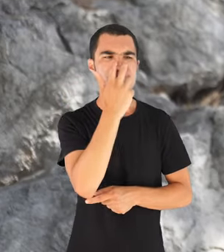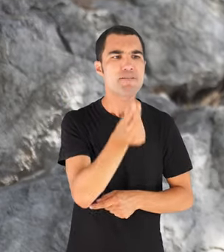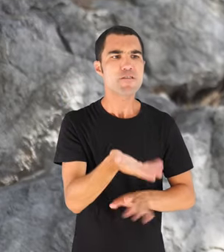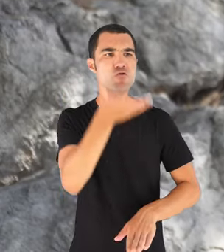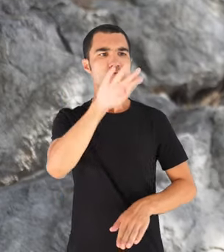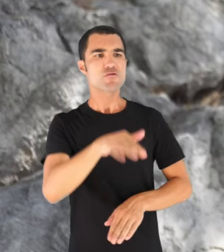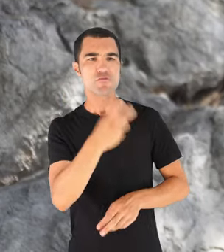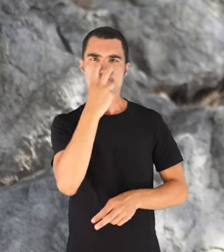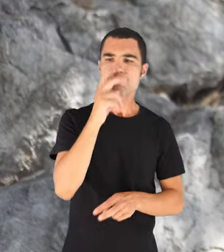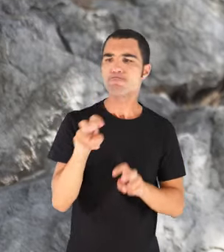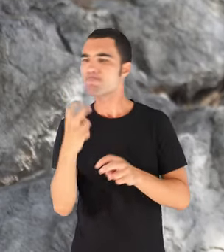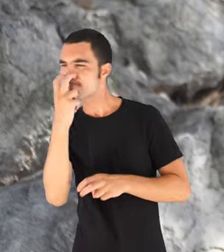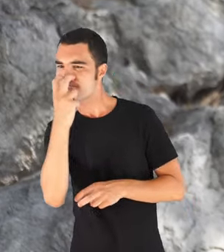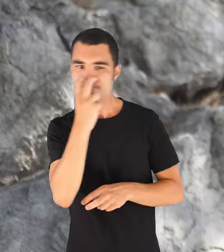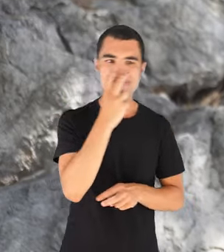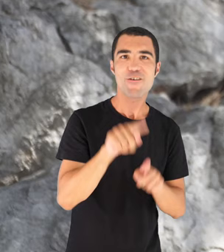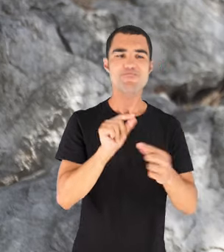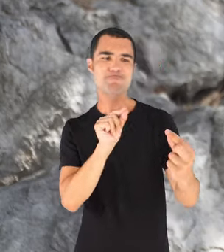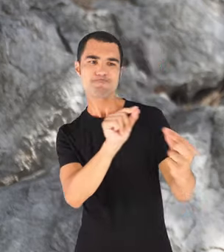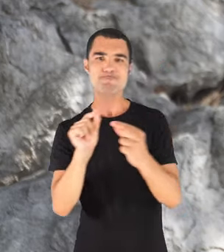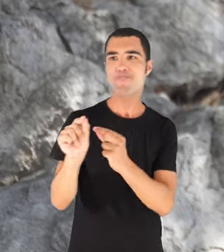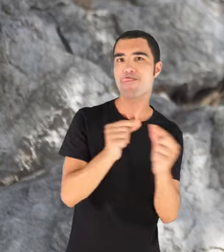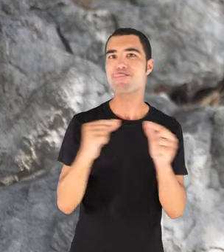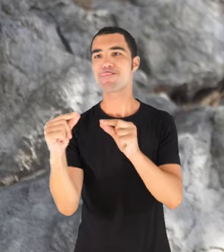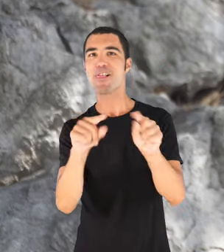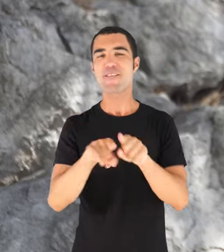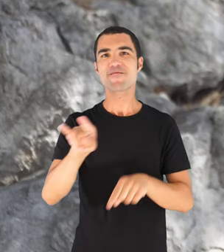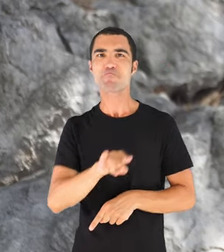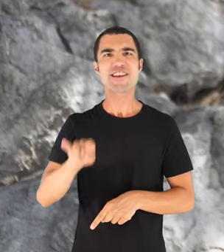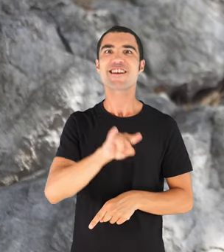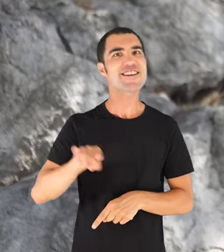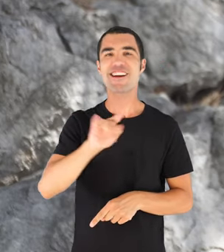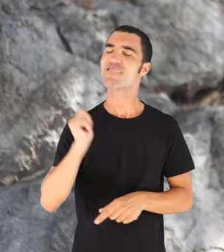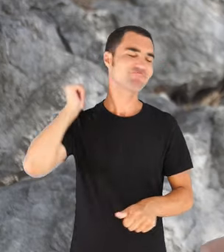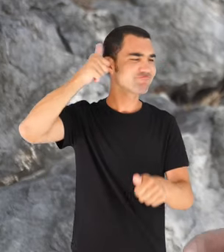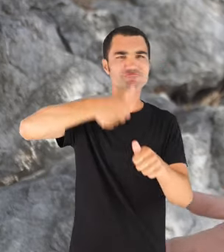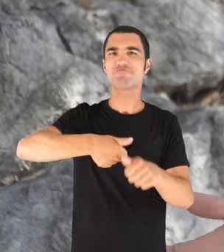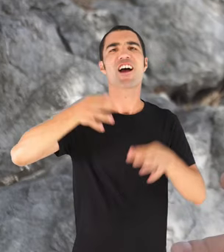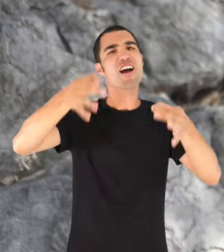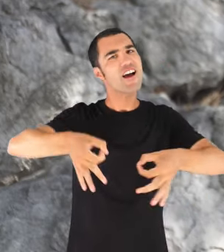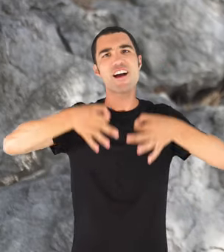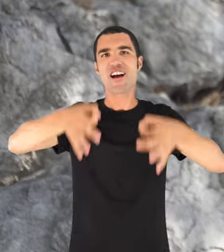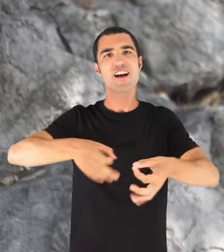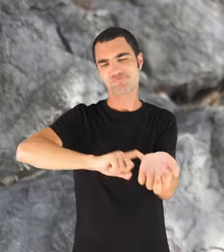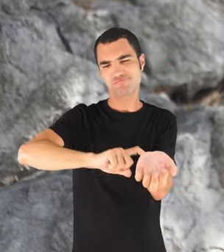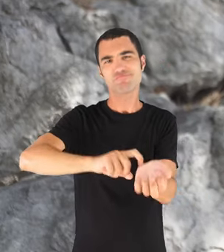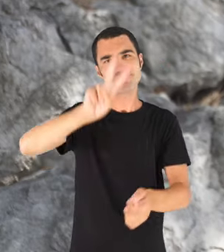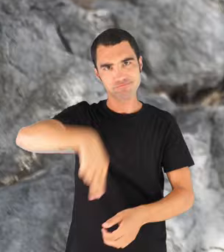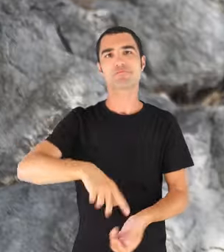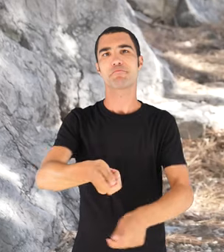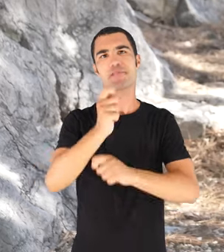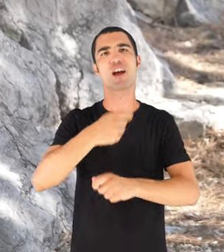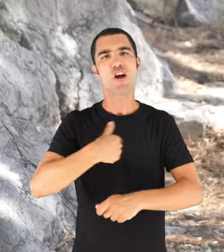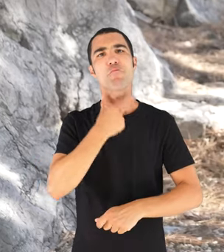m'hem espreu, m'hem si... Clar, és aquella picaresca que hi ha sempre. Ha estat, i espero que hi